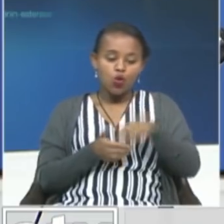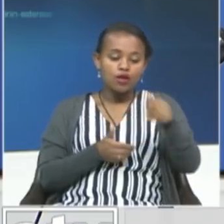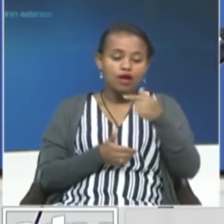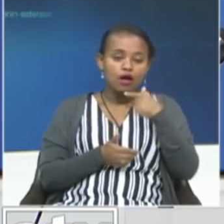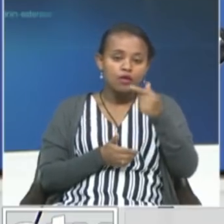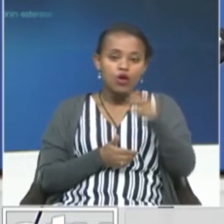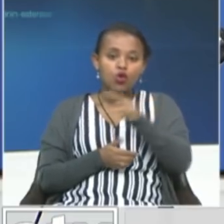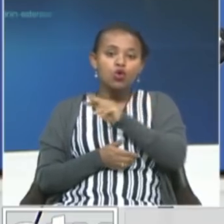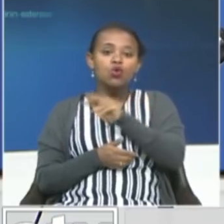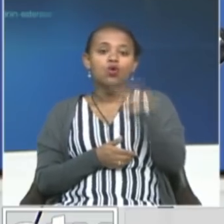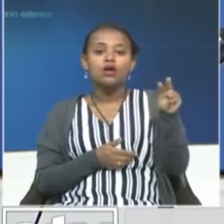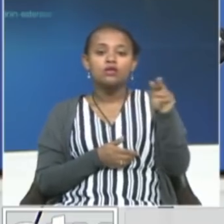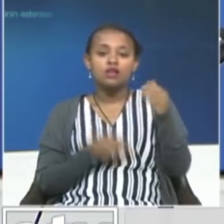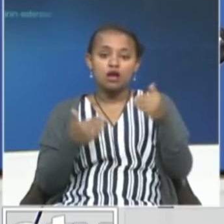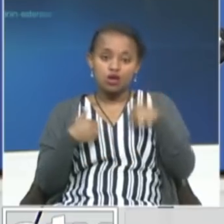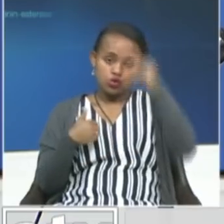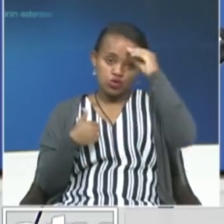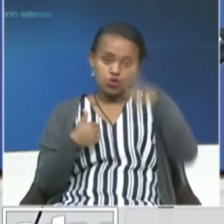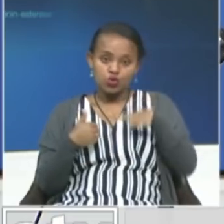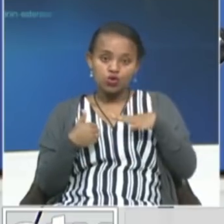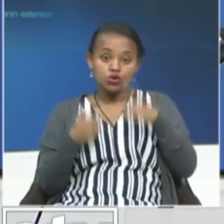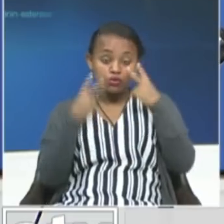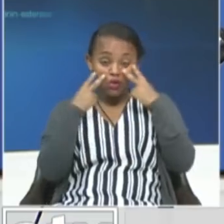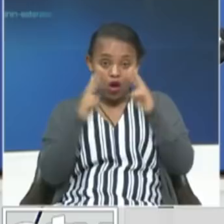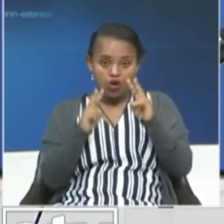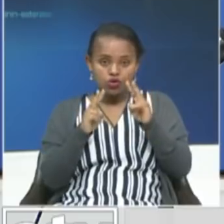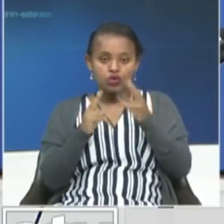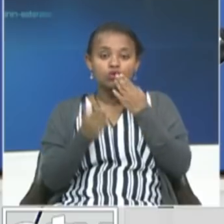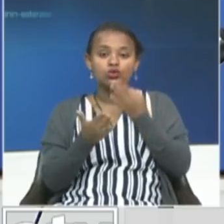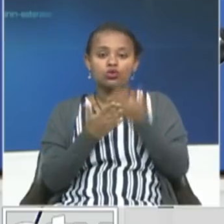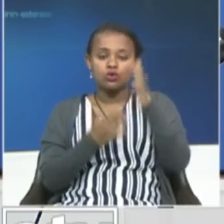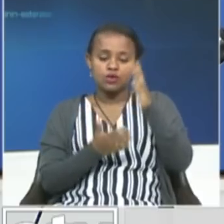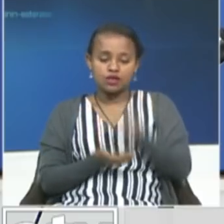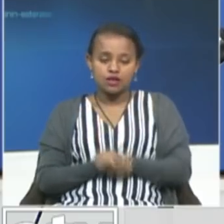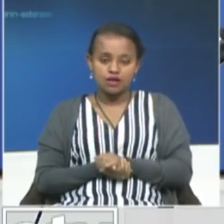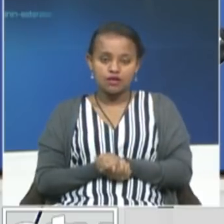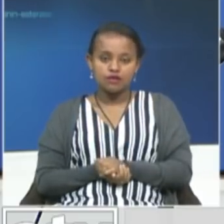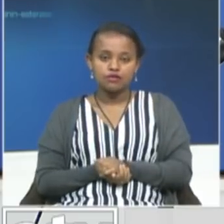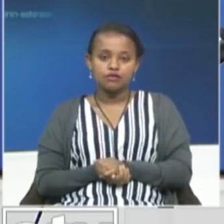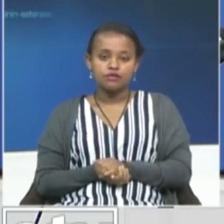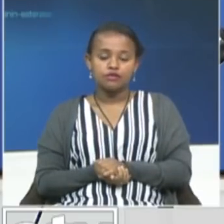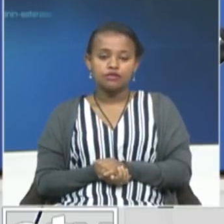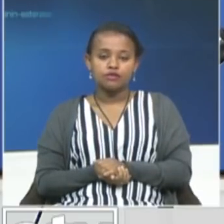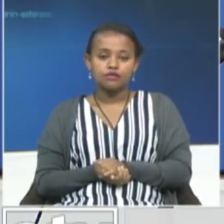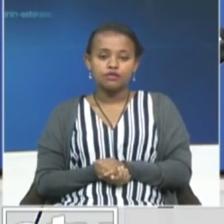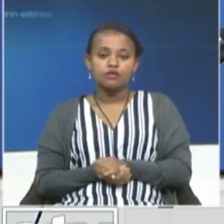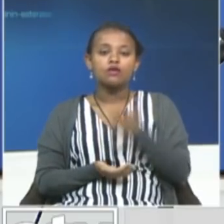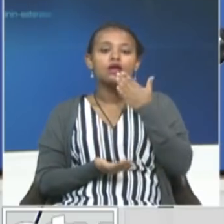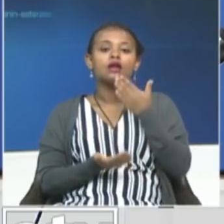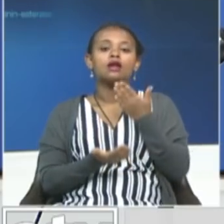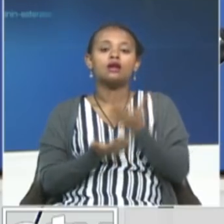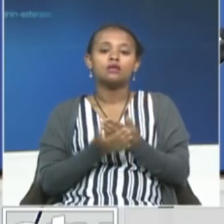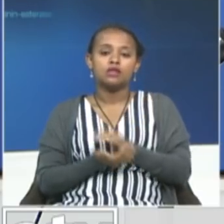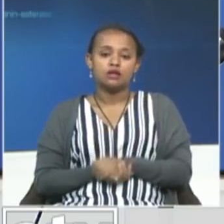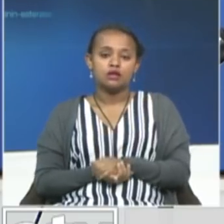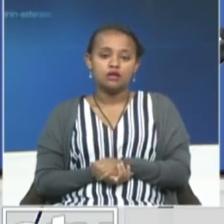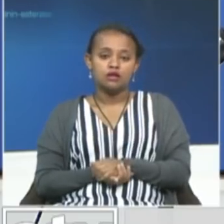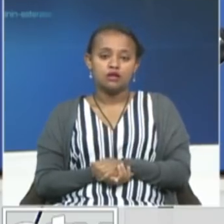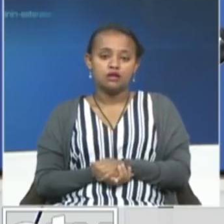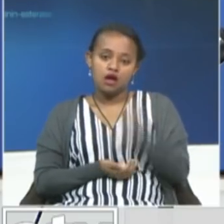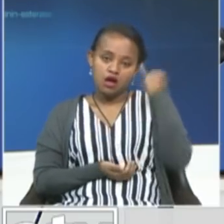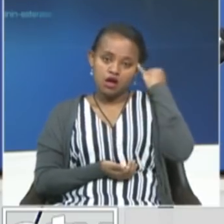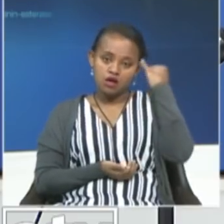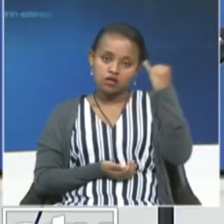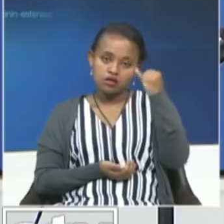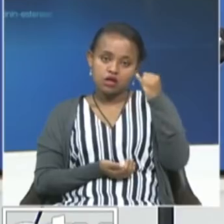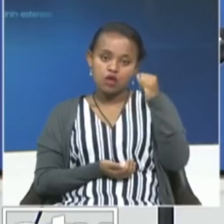ሰዎች ቢያነቋቸው ደስ ይለኛል በዚህ አጋጣሚ ማለት ነው። እሺ እሺ እናመሰግናለን።